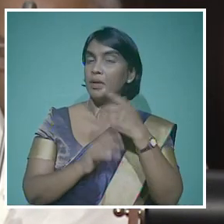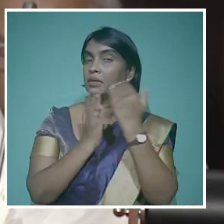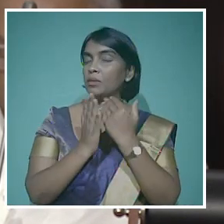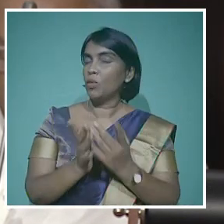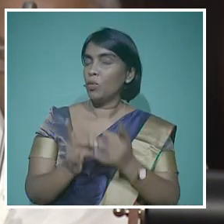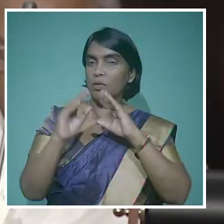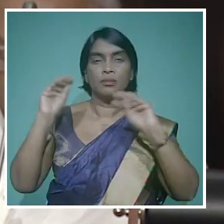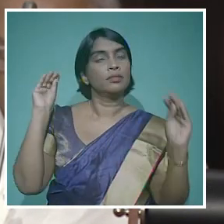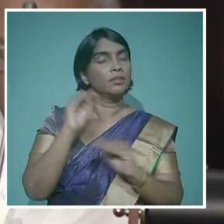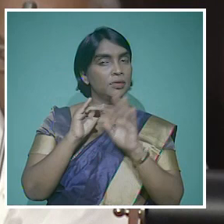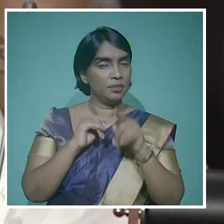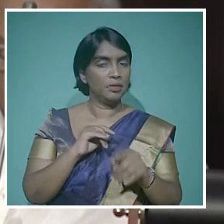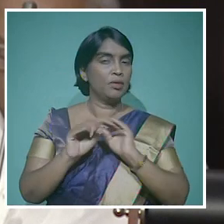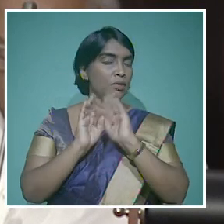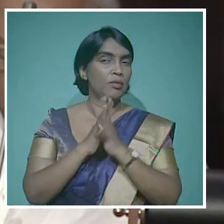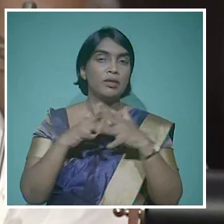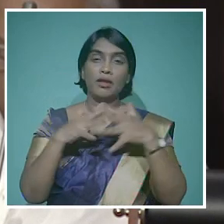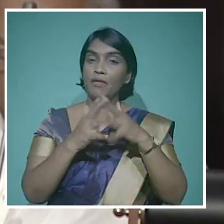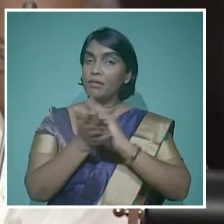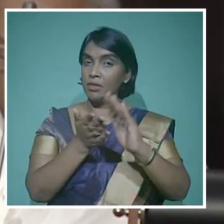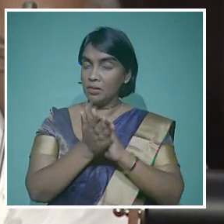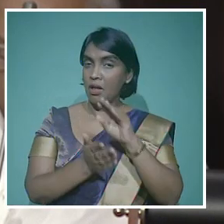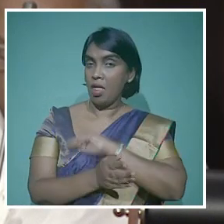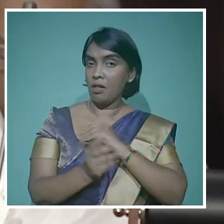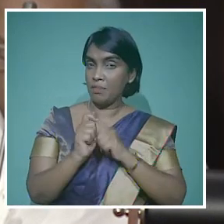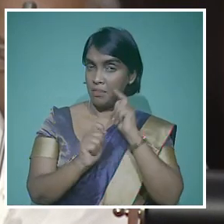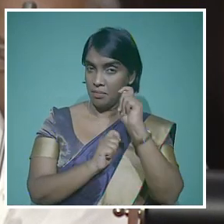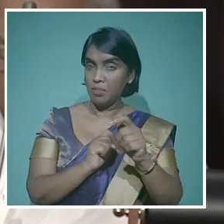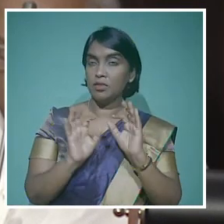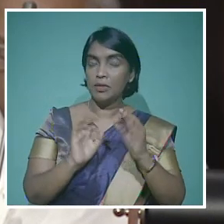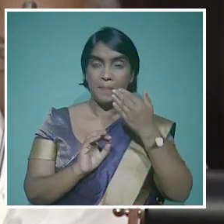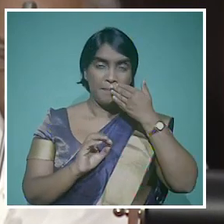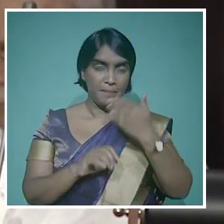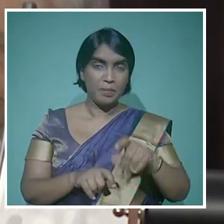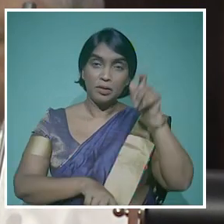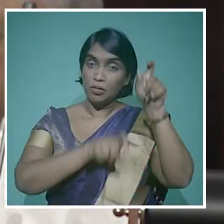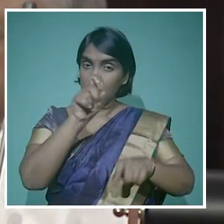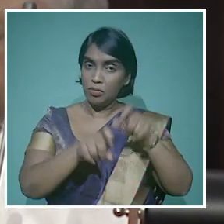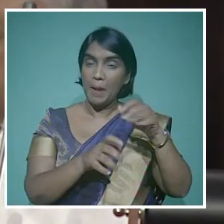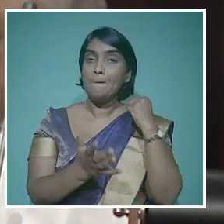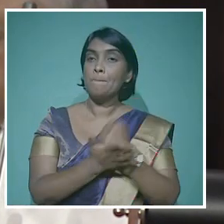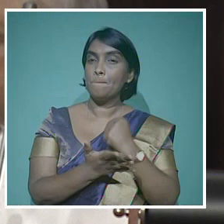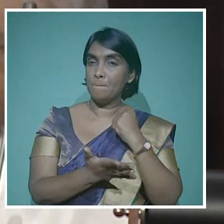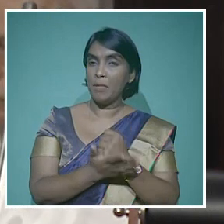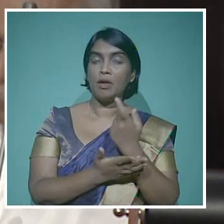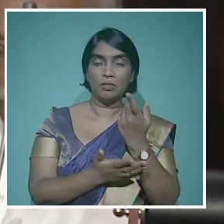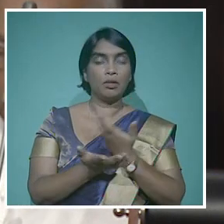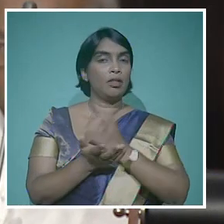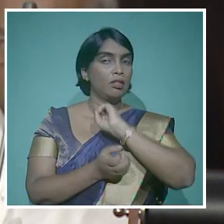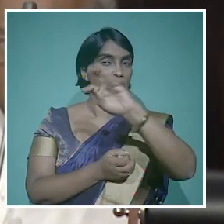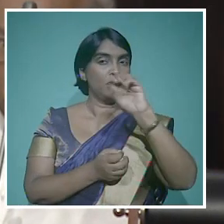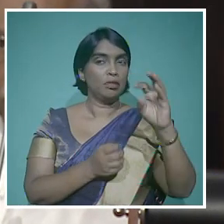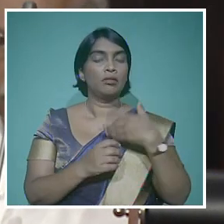යටතේ ඇතුළත් කොට ඇති සියලු සුභසාධක ප්‍රතිලාභ ගෙවීම් සුදුසුකම් ලබන ප්‍රතිලාභීන්ගේ බැංකු ගිණුම වලට යැවීම